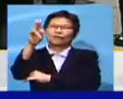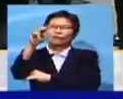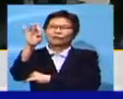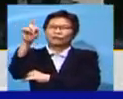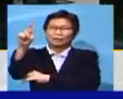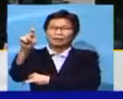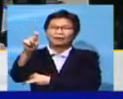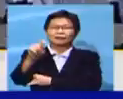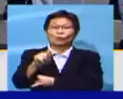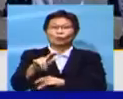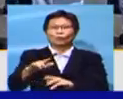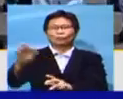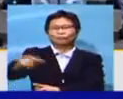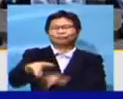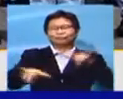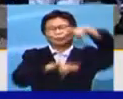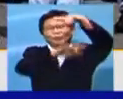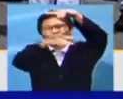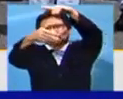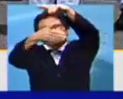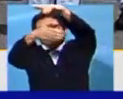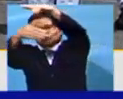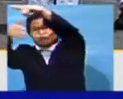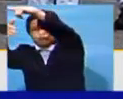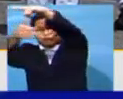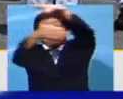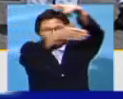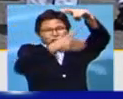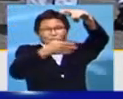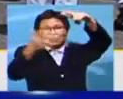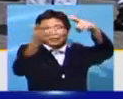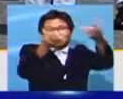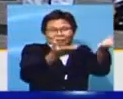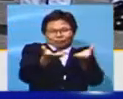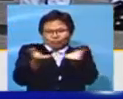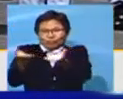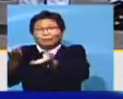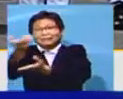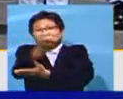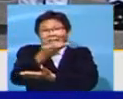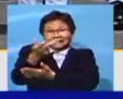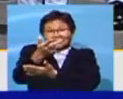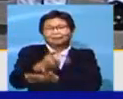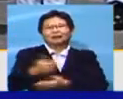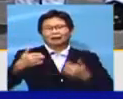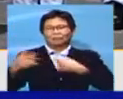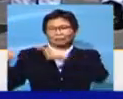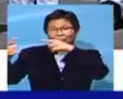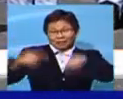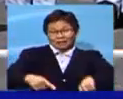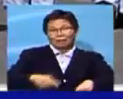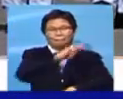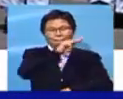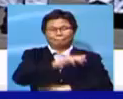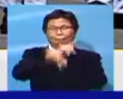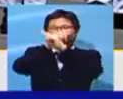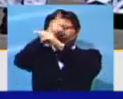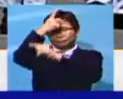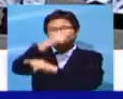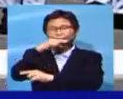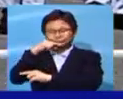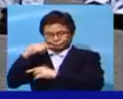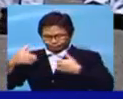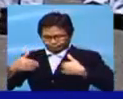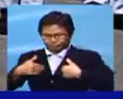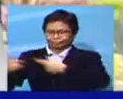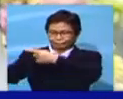membawa jalur Gemilang bendera ATM dan bendera ketiga-tiga perkhidmatan turut hadir ke istiadan itu ialah Menteri Pertahanan Datuk Seri